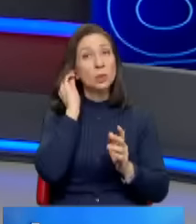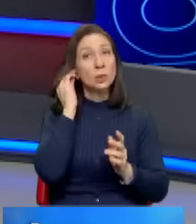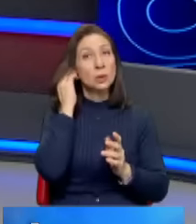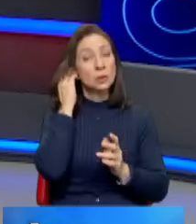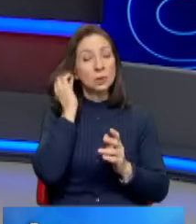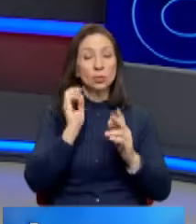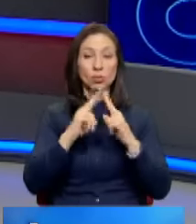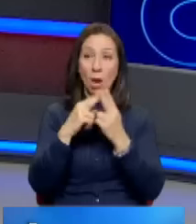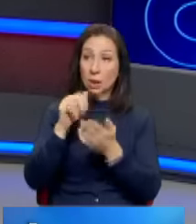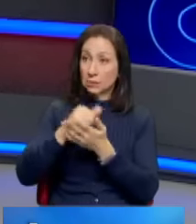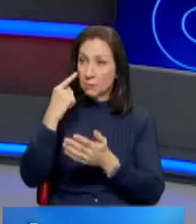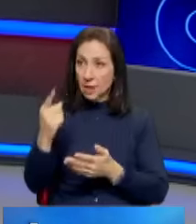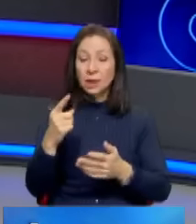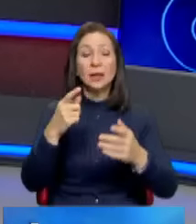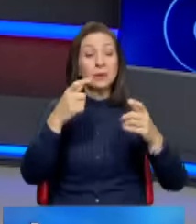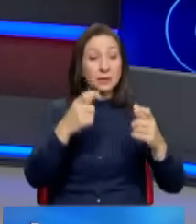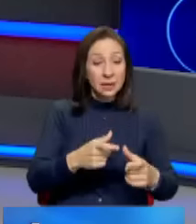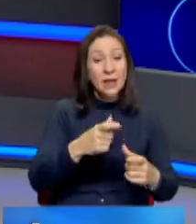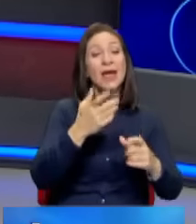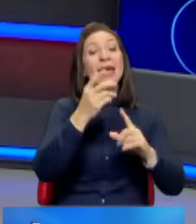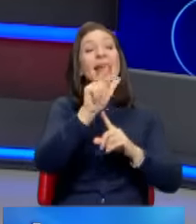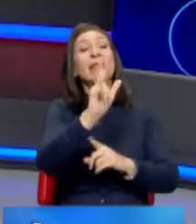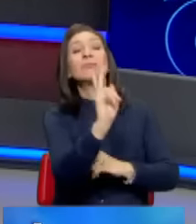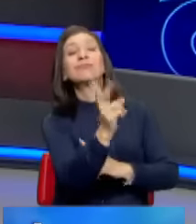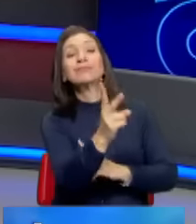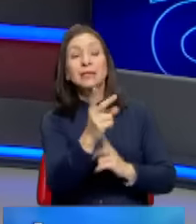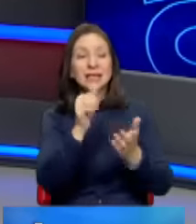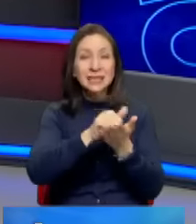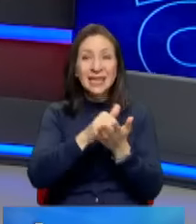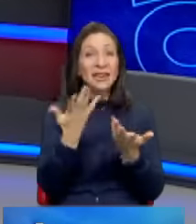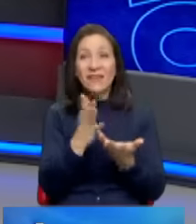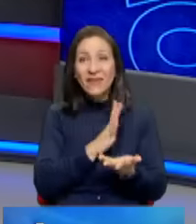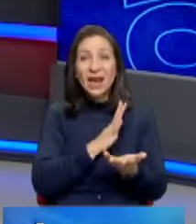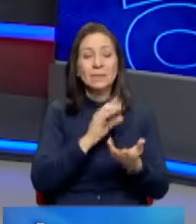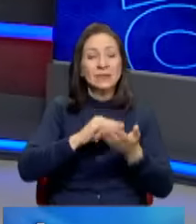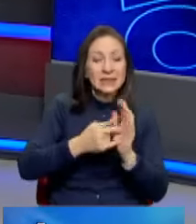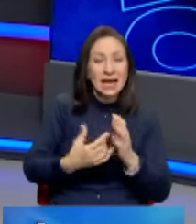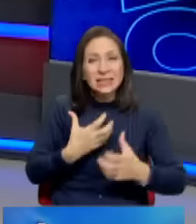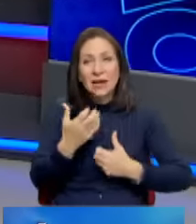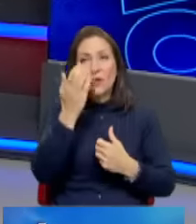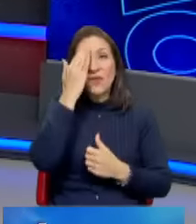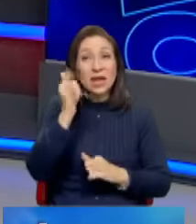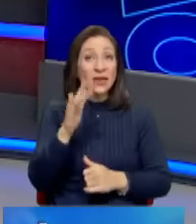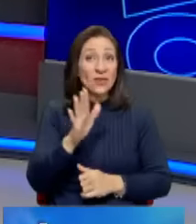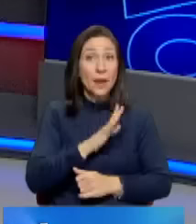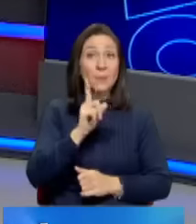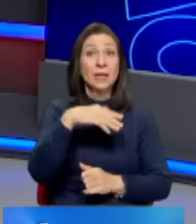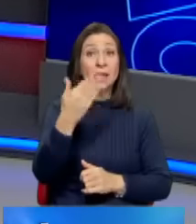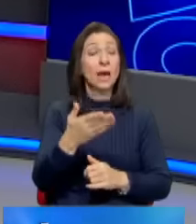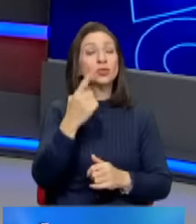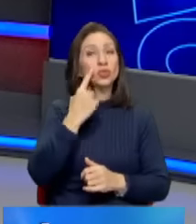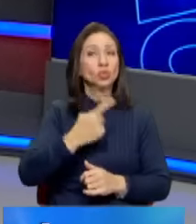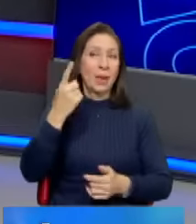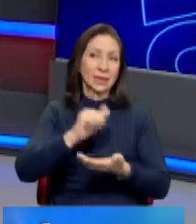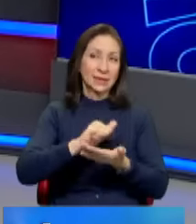baktık. Ulusal gazeteler ve yerel gazetelerin manşetlerinde tabii ki ne var? Geçim derdi ve yoksulluk var. Bugünün bir diğer ulusal